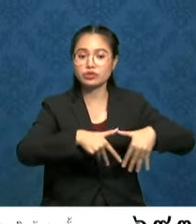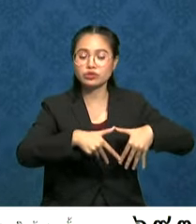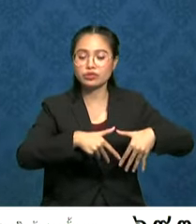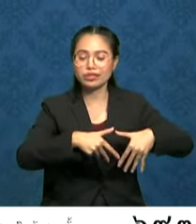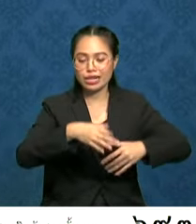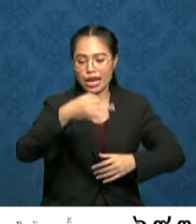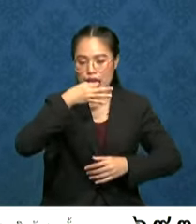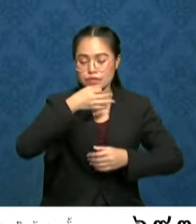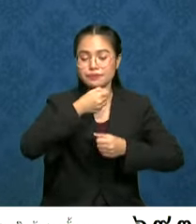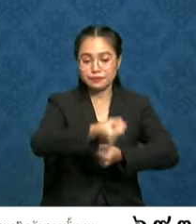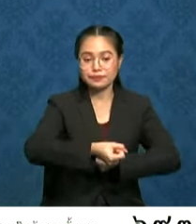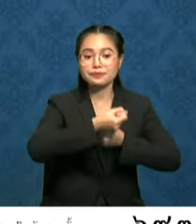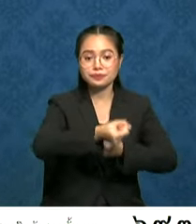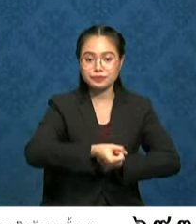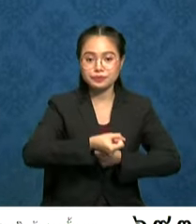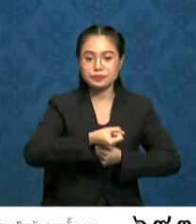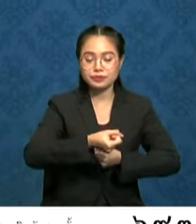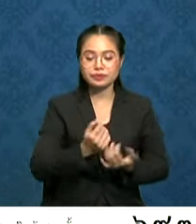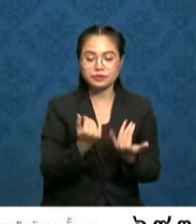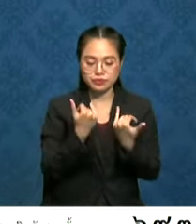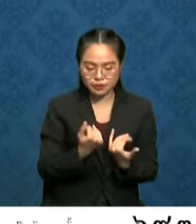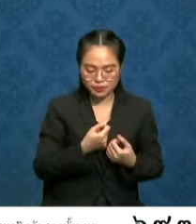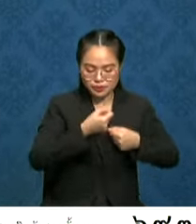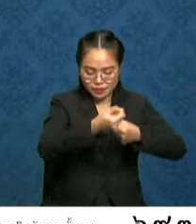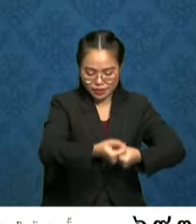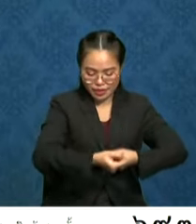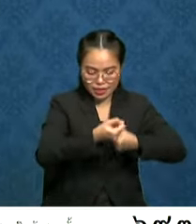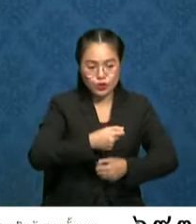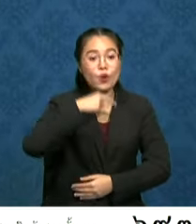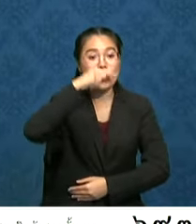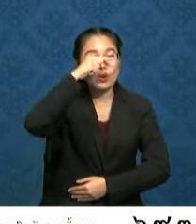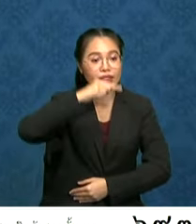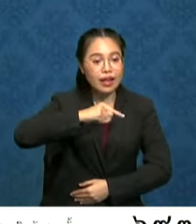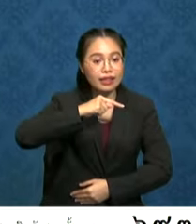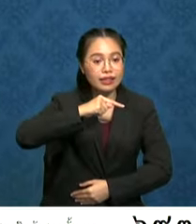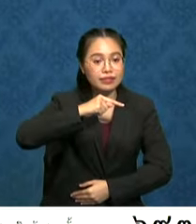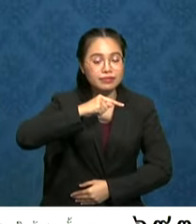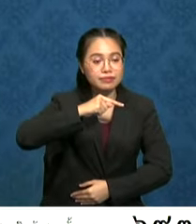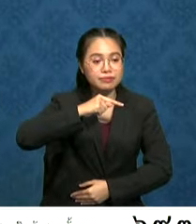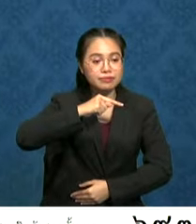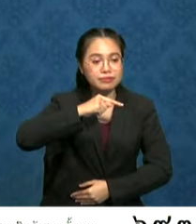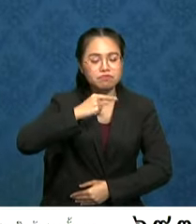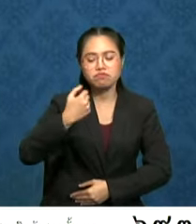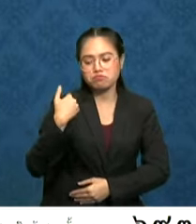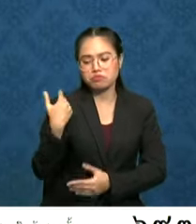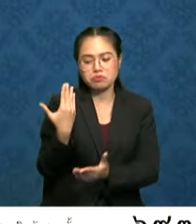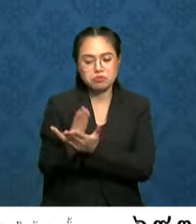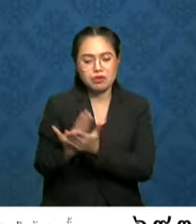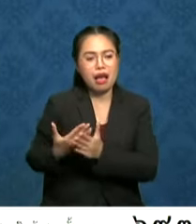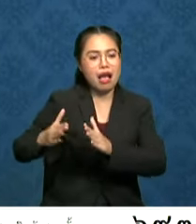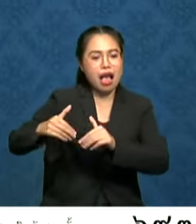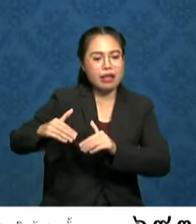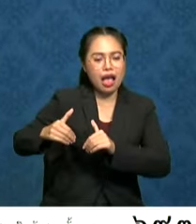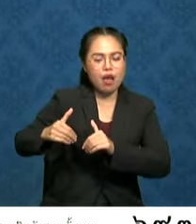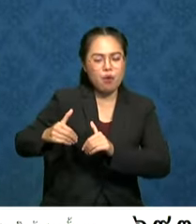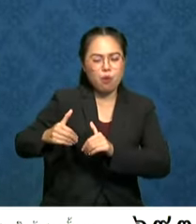เกษตรกรกันบ้างในขณะที่เกษตรกรไทยครับในปัจจุบันกว่า 1ใน 3ครับมีรายได้ต่ำกว่าเส้น